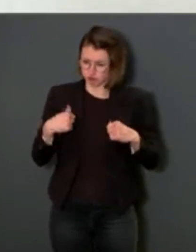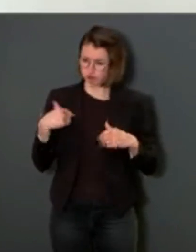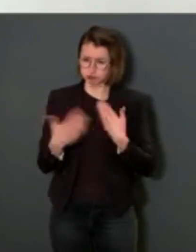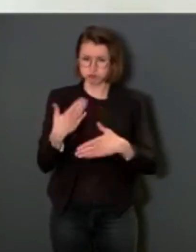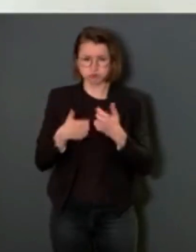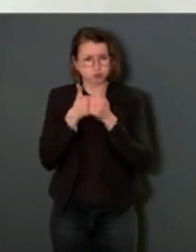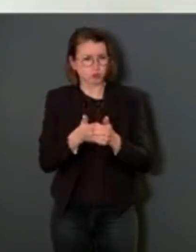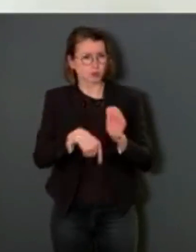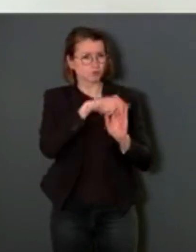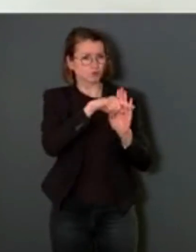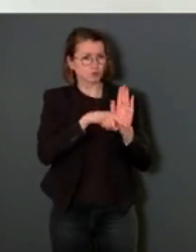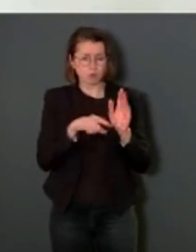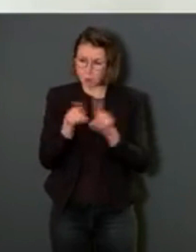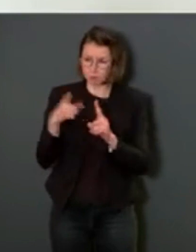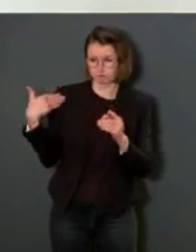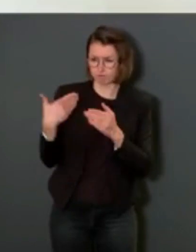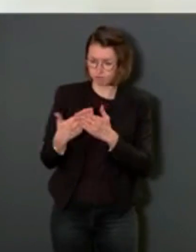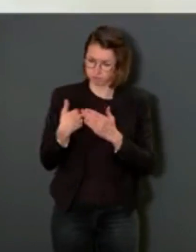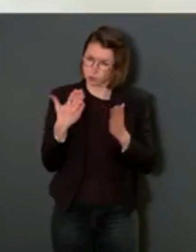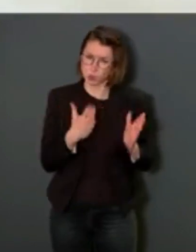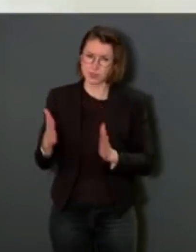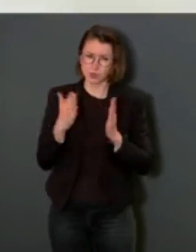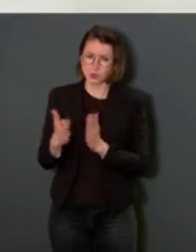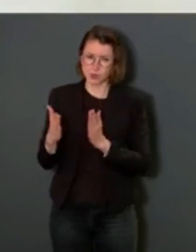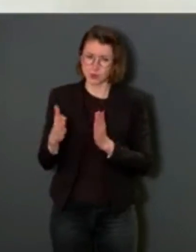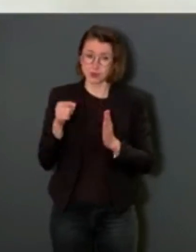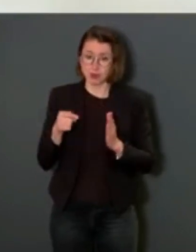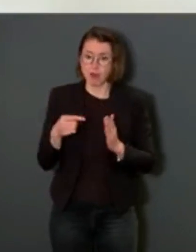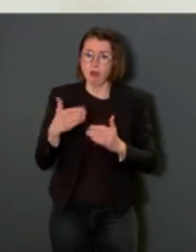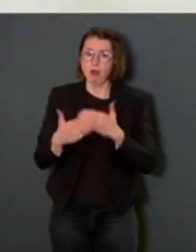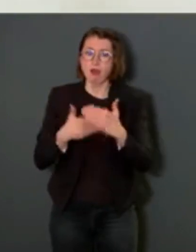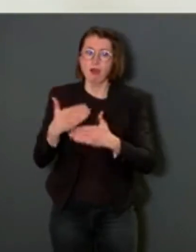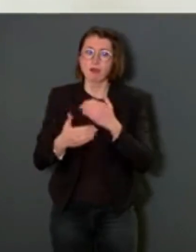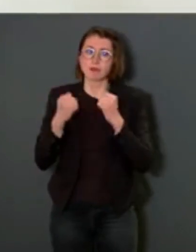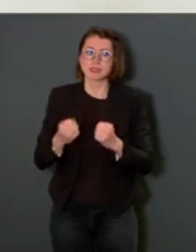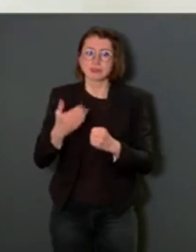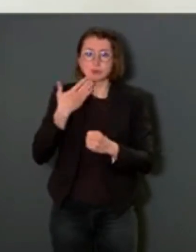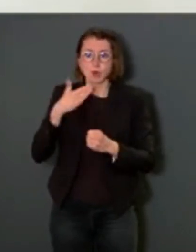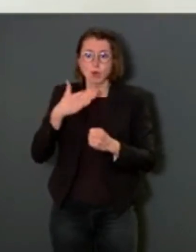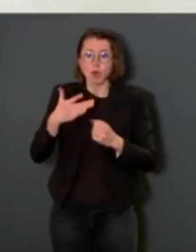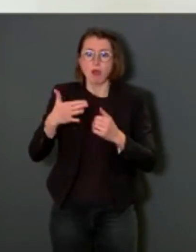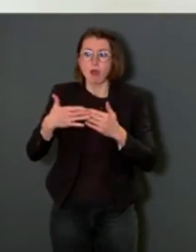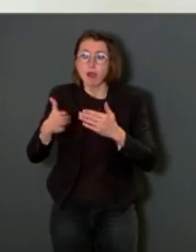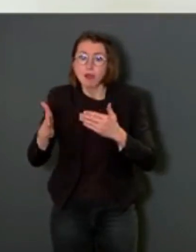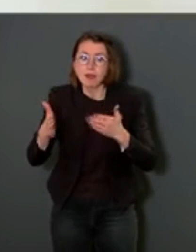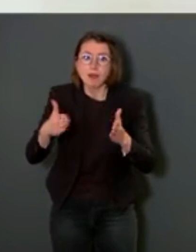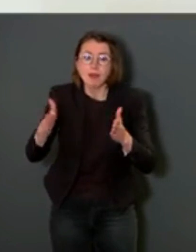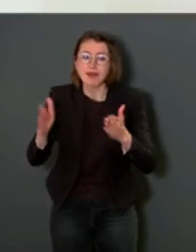on pourra faire des pas en avant et on pourra prendre ces décisions d'avoir plus de liberté, ces décisions que nous tous,